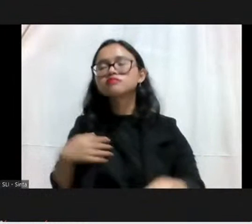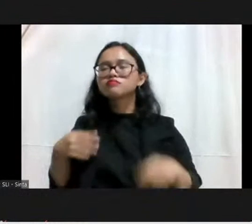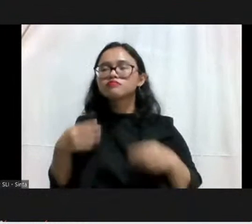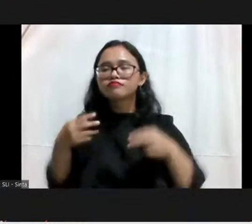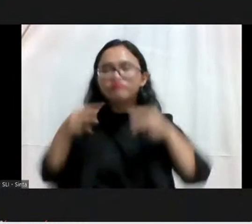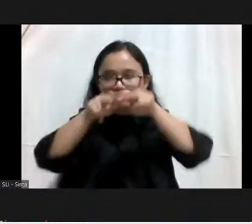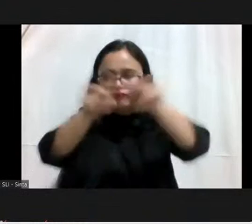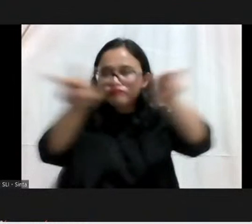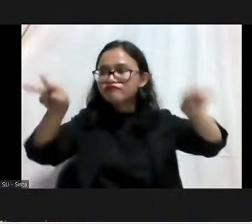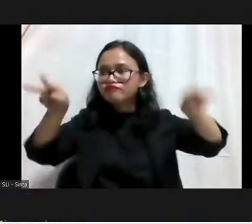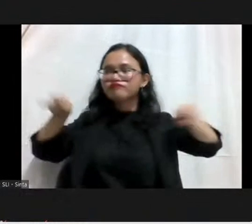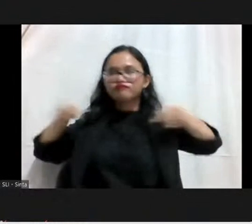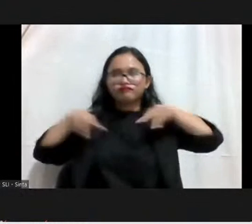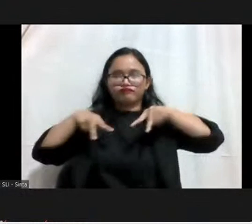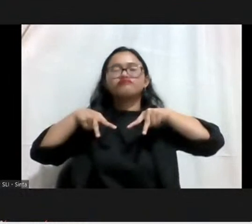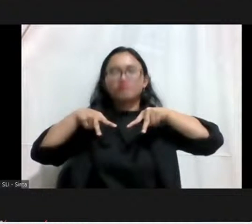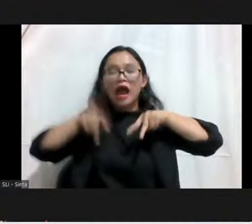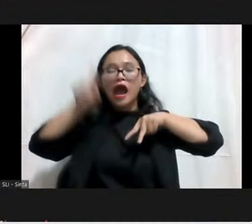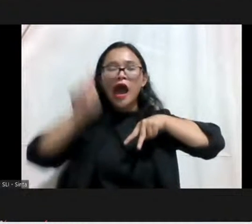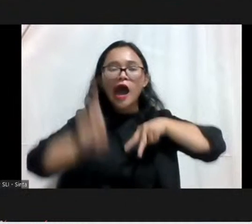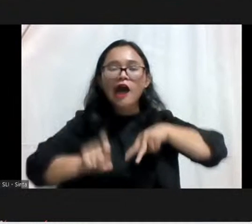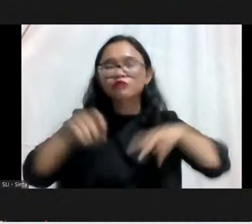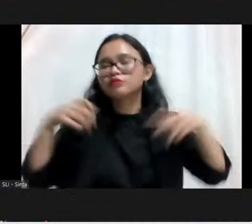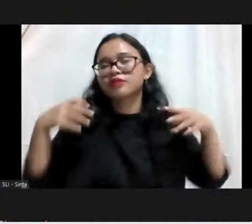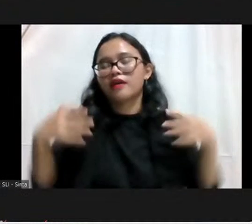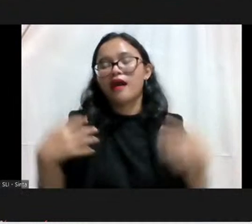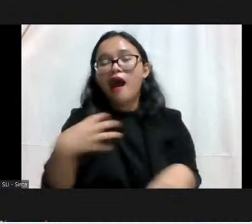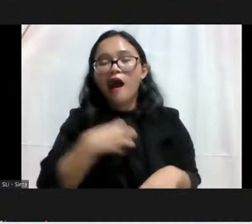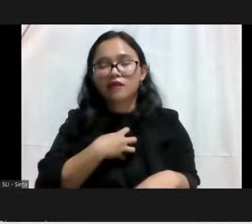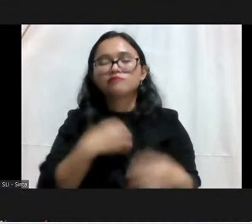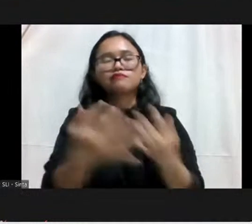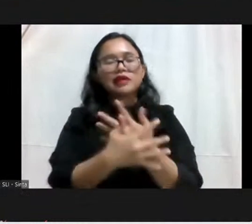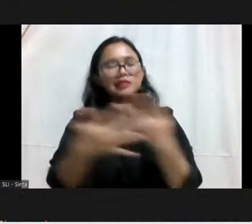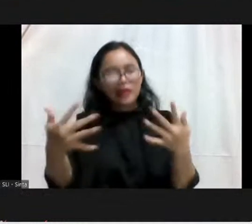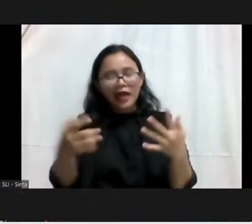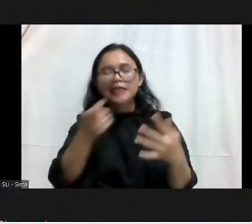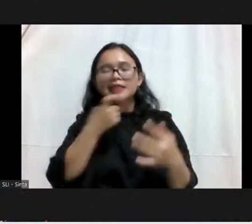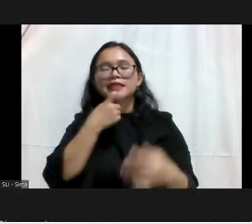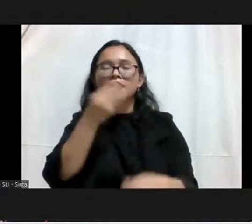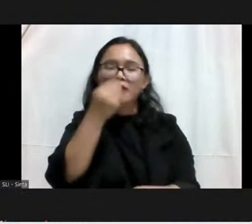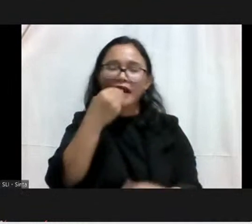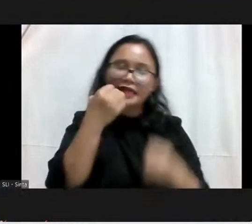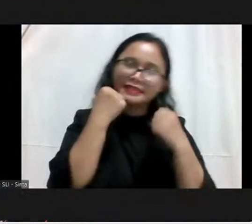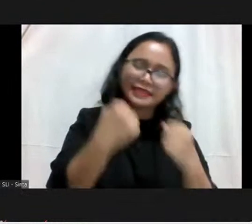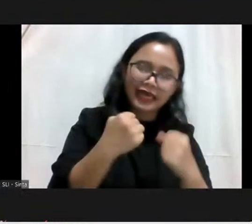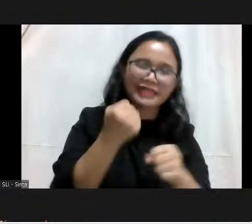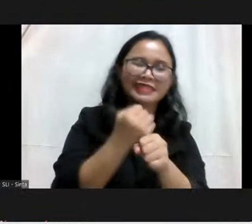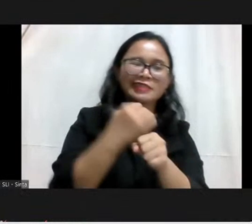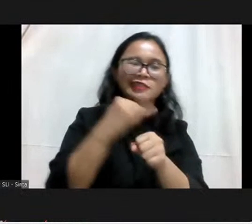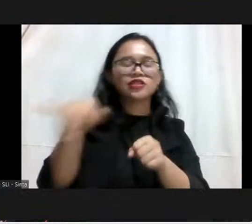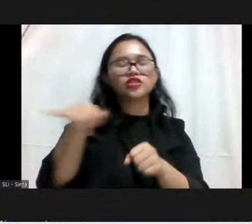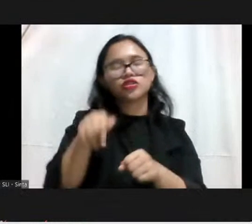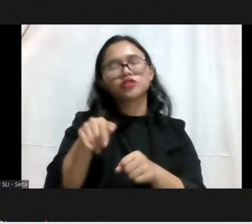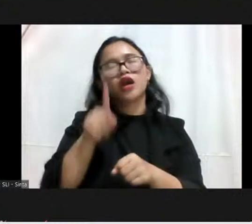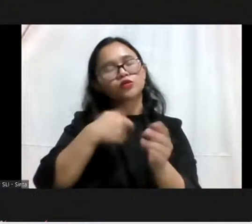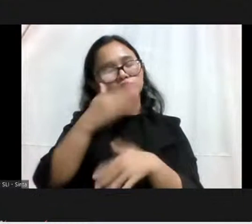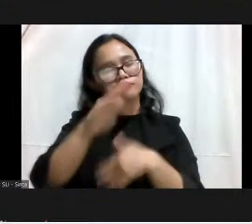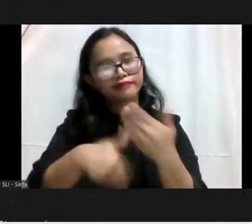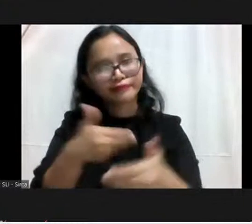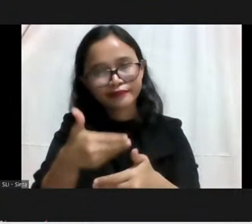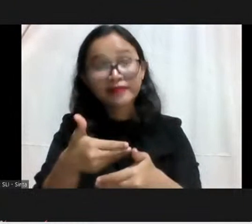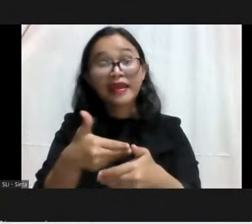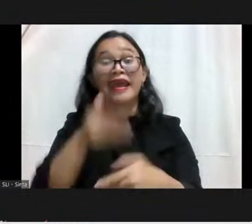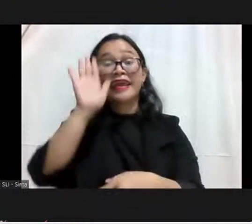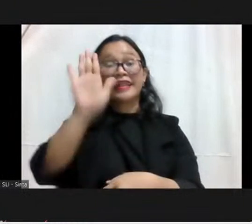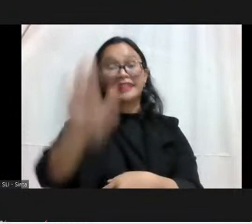yang ada untuk Bagaimana pemenuhan eh hak masyarakat atas pangan sehat dan bergisi dan krkp akan terus ke sana nanti selanjutnya bisa diskusi ya